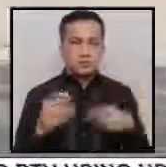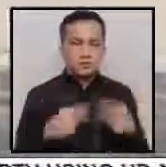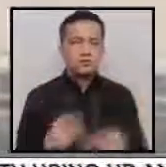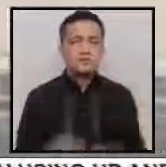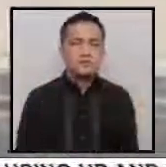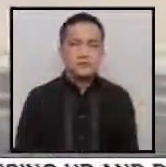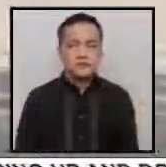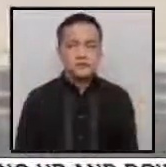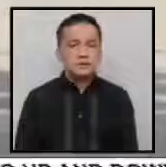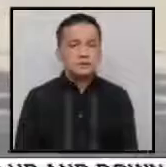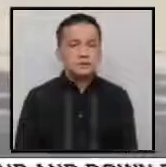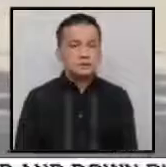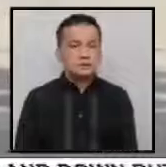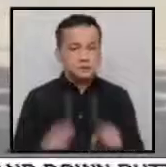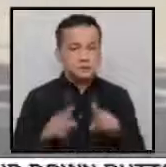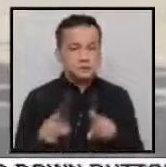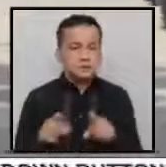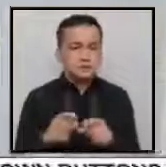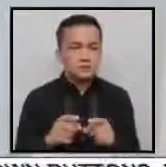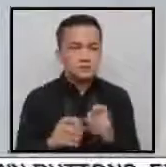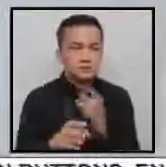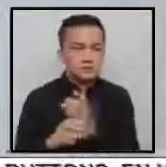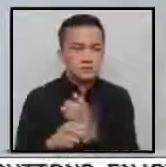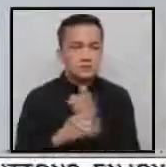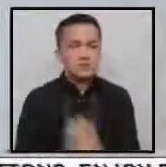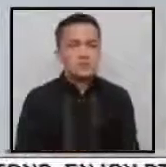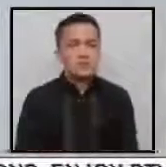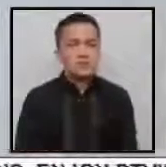sinasabayan pa rin ng ibayong pag-iingat.